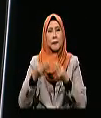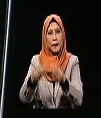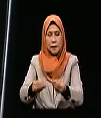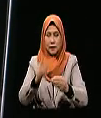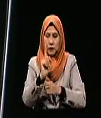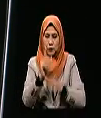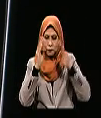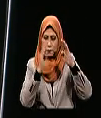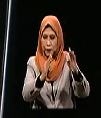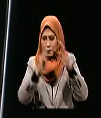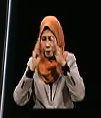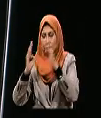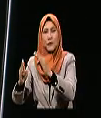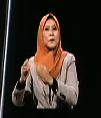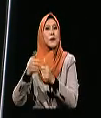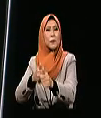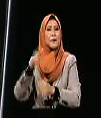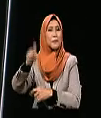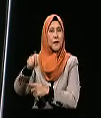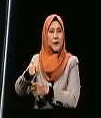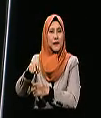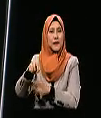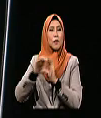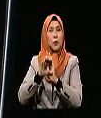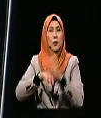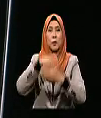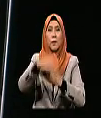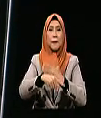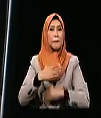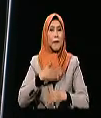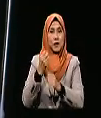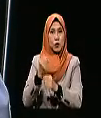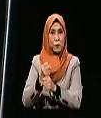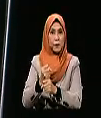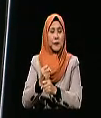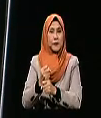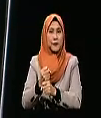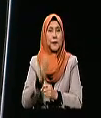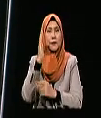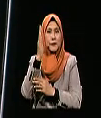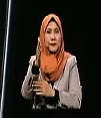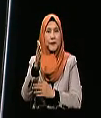satu berdasarkan kepada keperluan. Macam program My Job kan. Yang ni kita akan